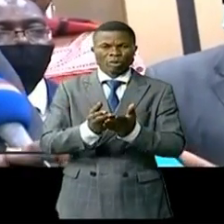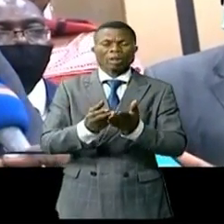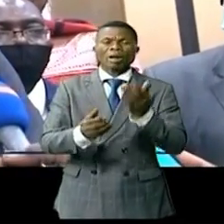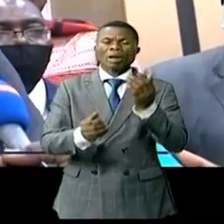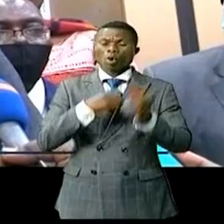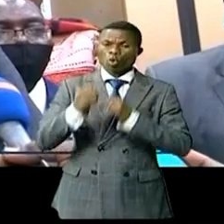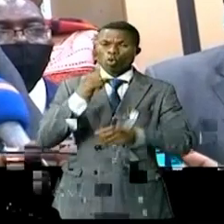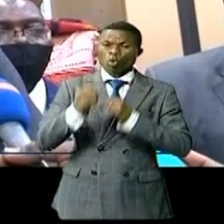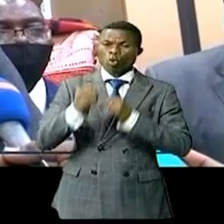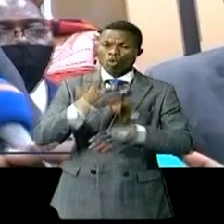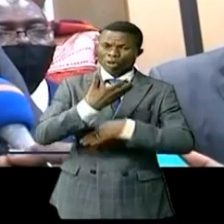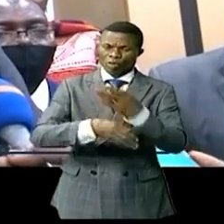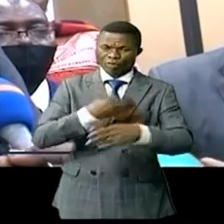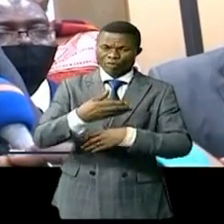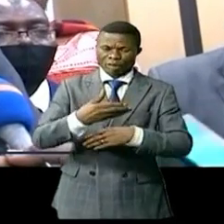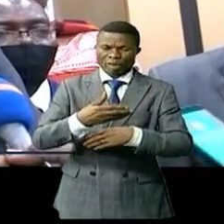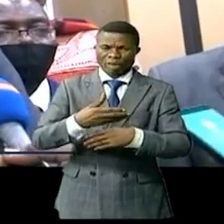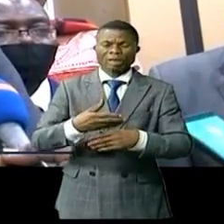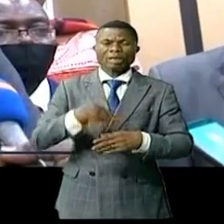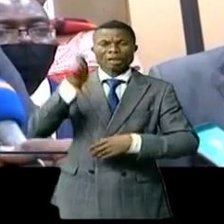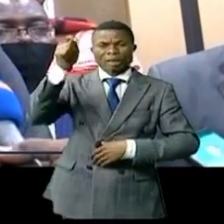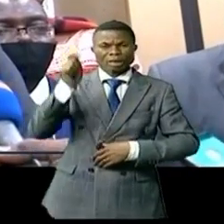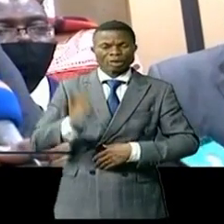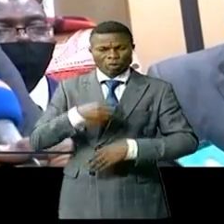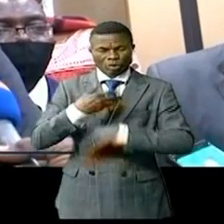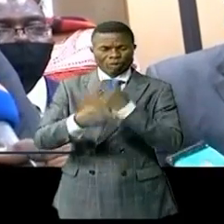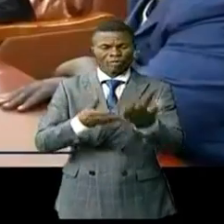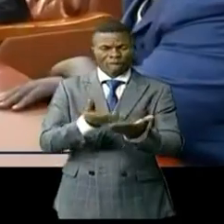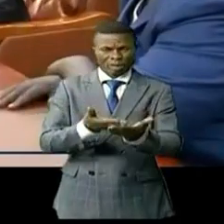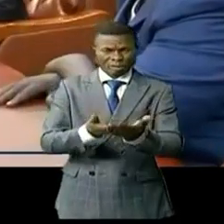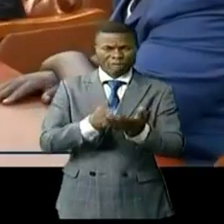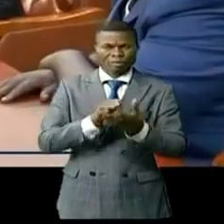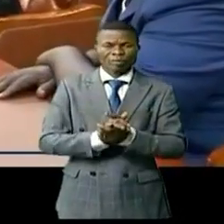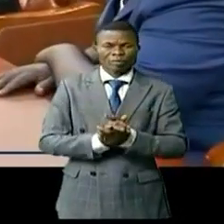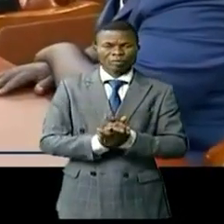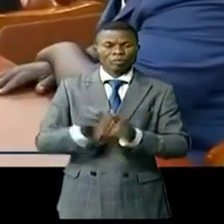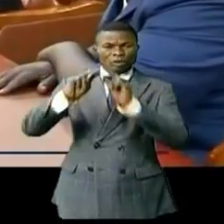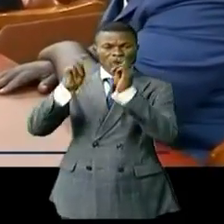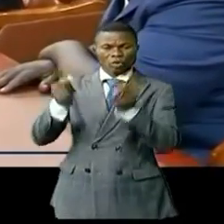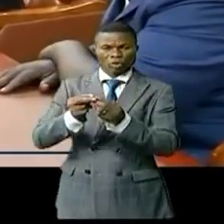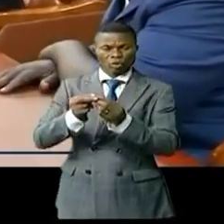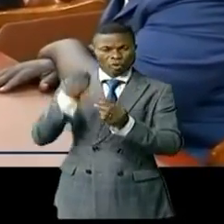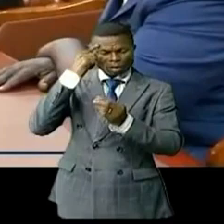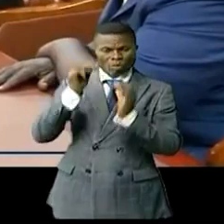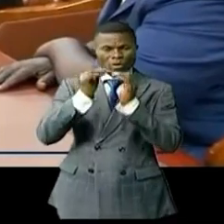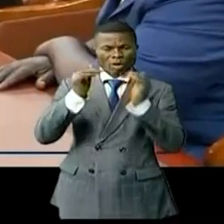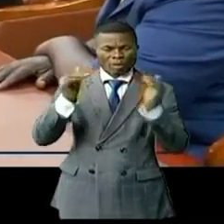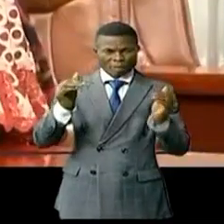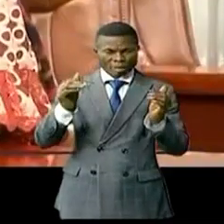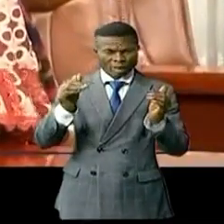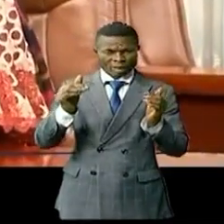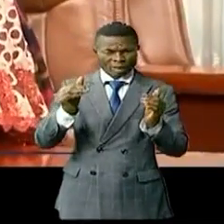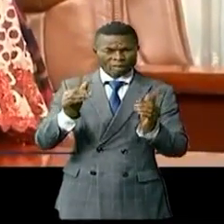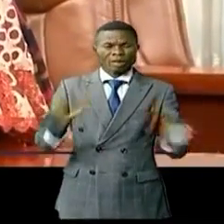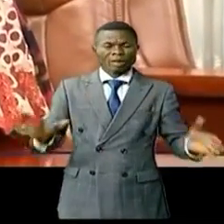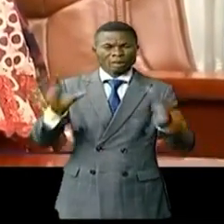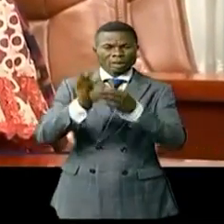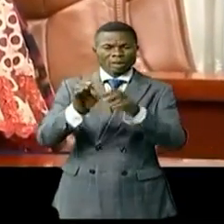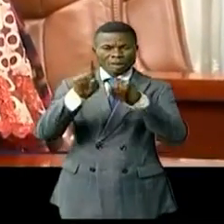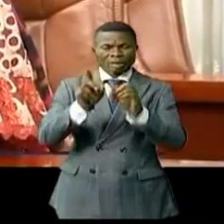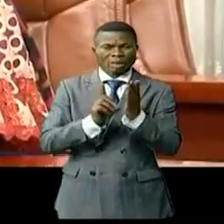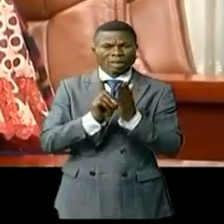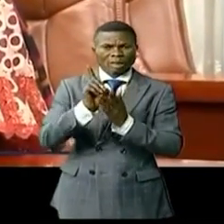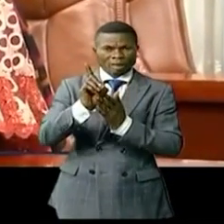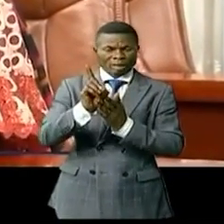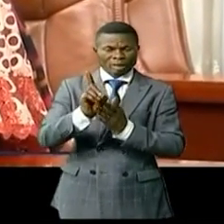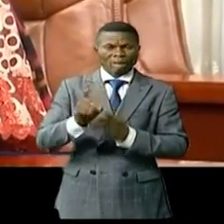efforts que notre armée est en train de fournir. La Task Force pour la pacification, la réconciliation et le développement